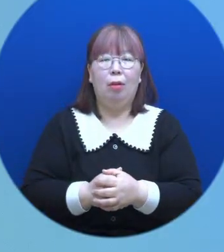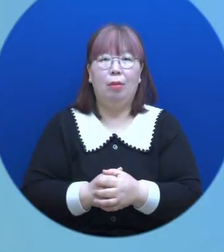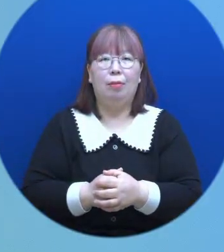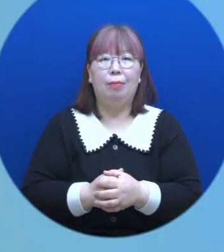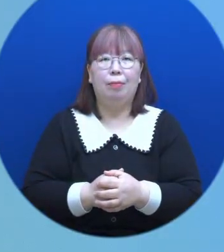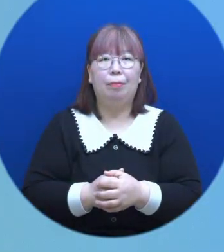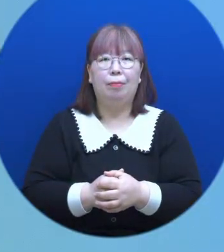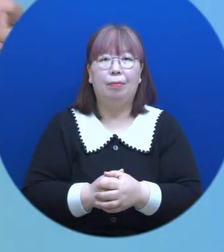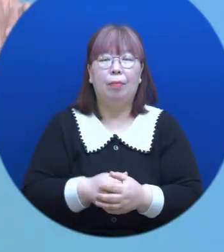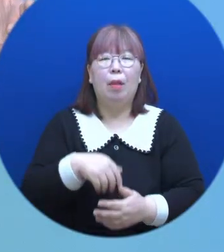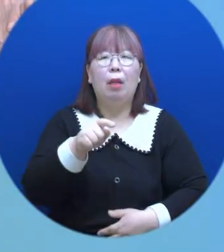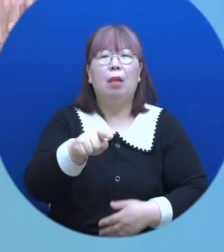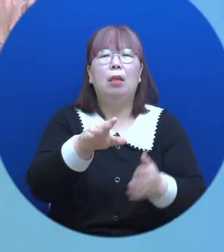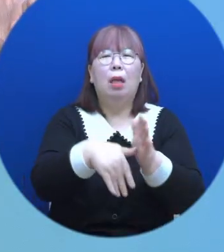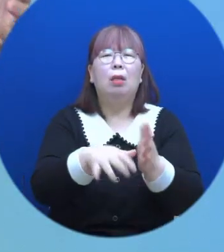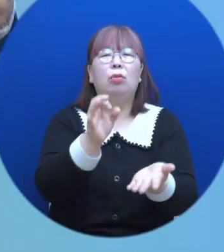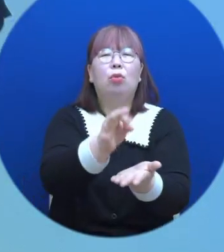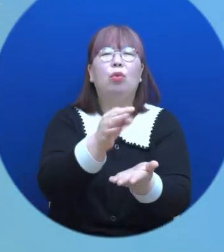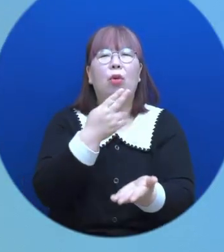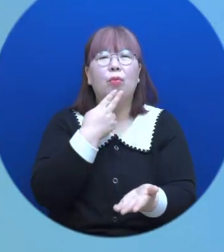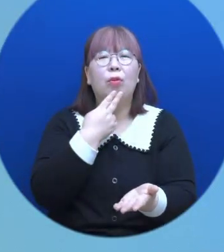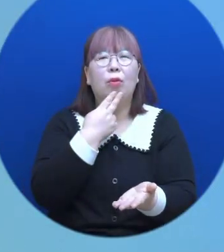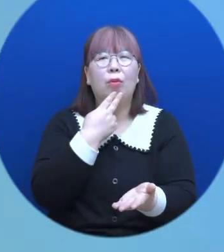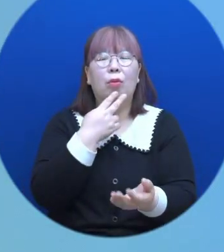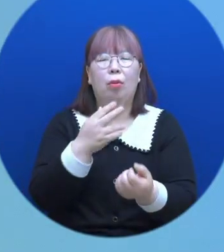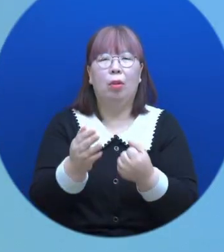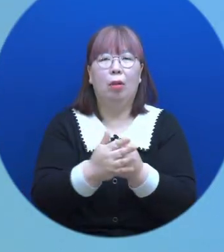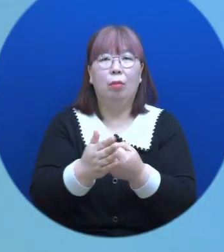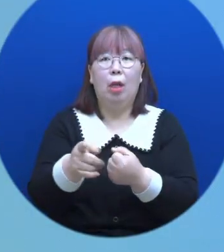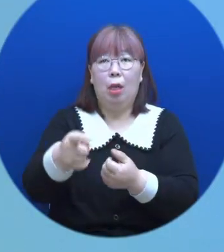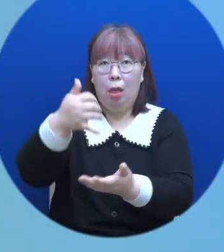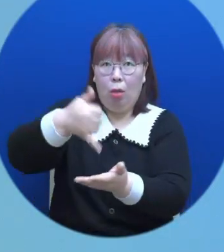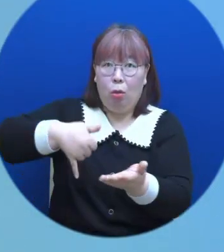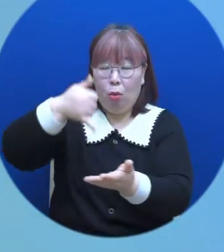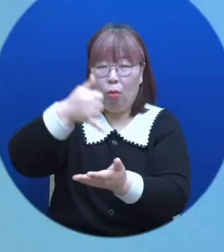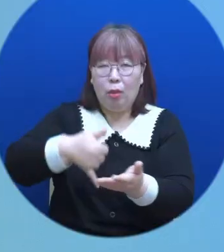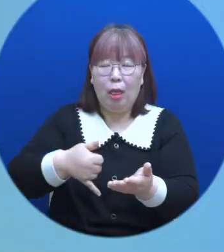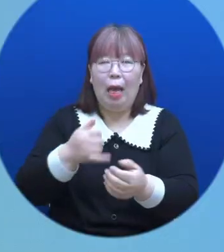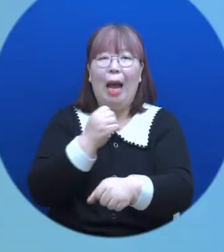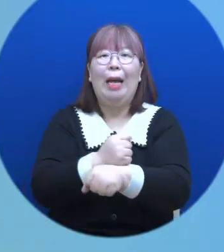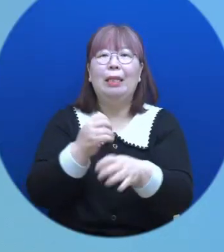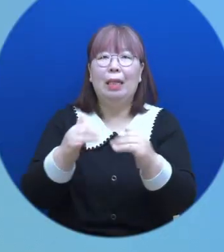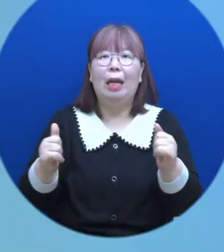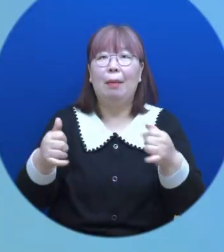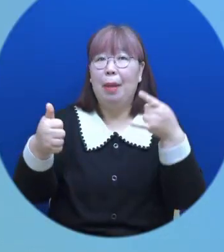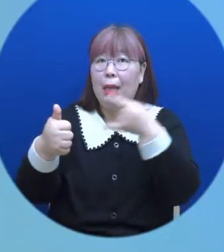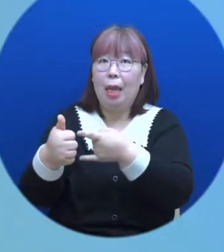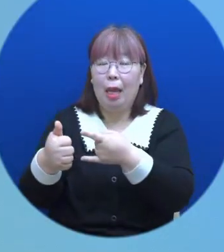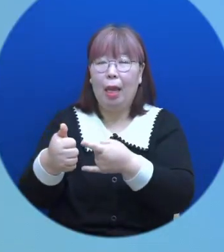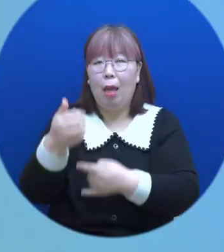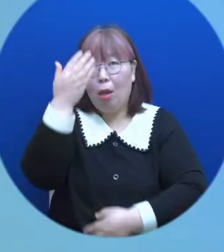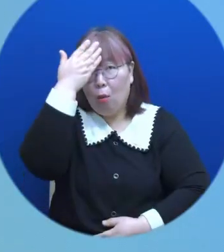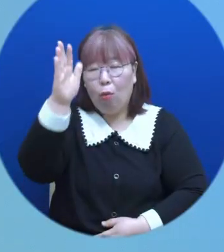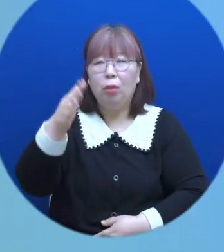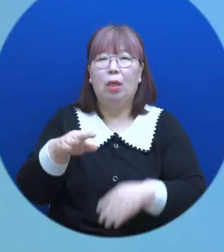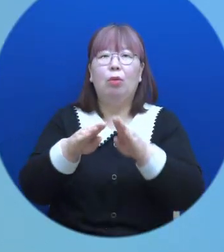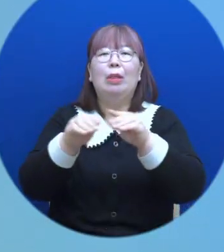당시 돈이 없잖아요. 그런데 그분들에게 일단은 무상으로 땅을